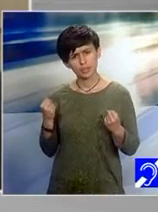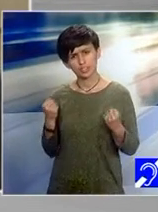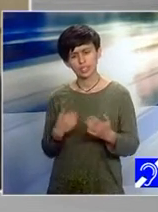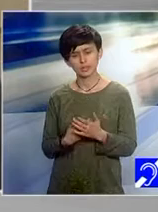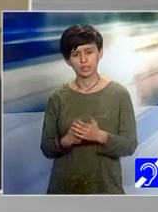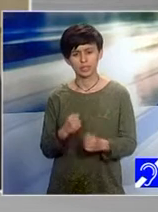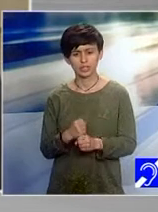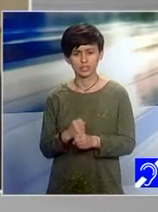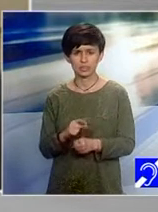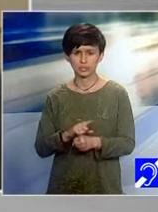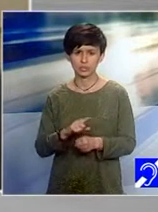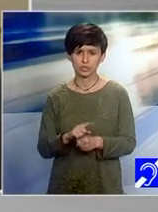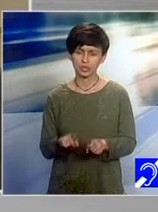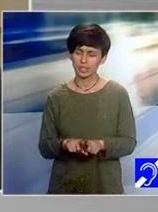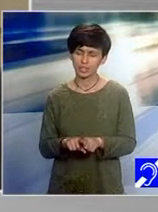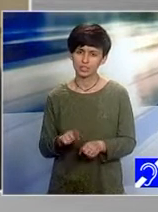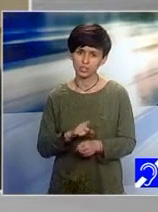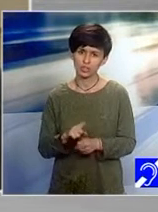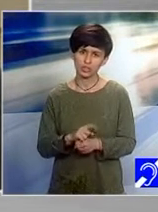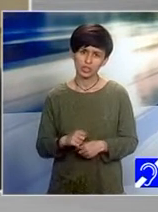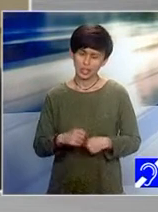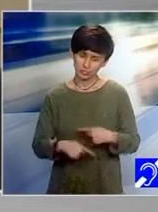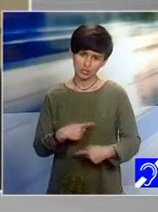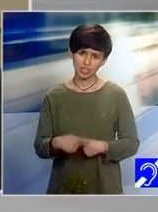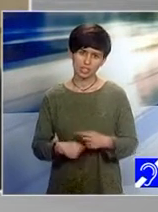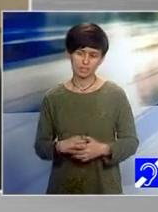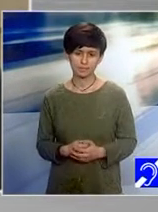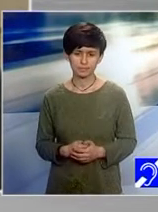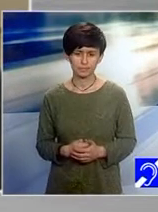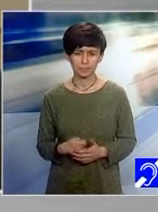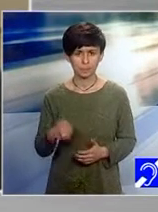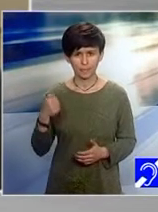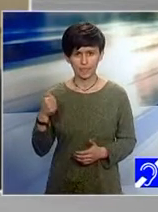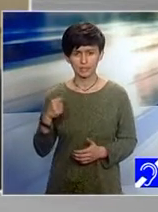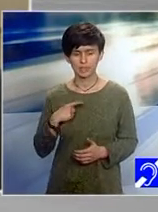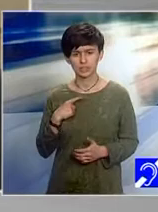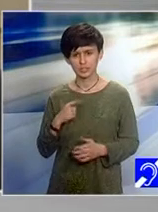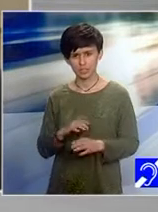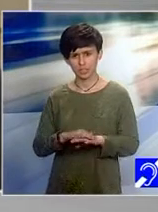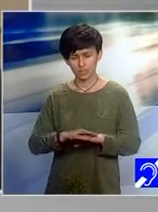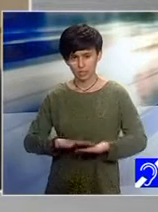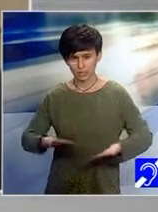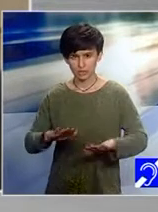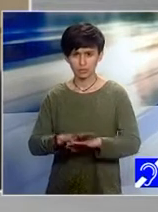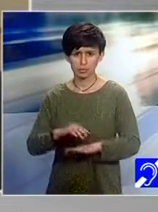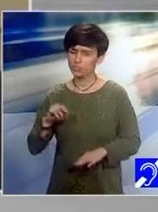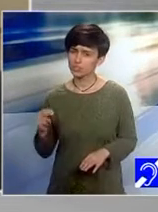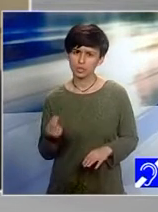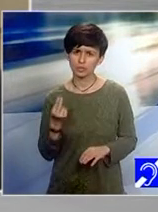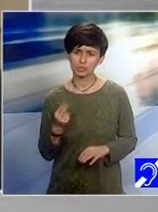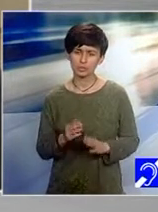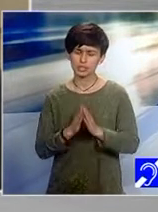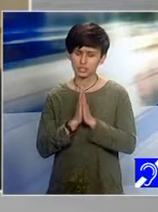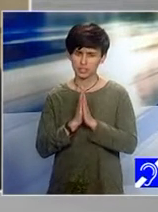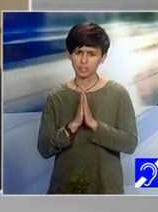pe măsura lucrurilor moștenite. Deci armenii, în general, un popor superb,